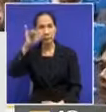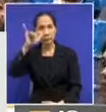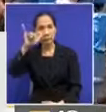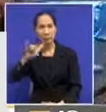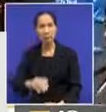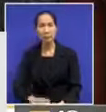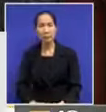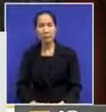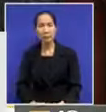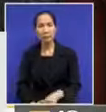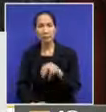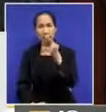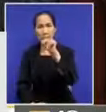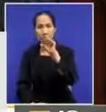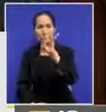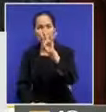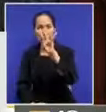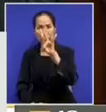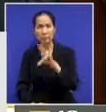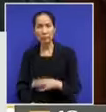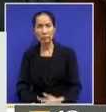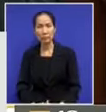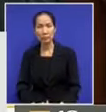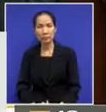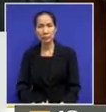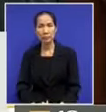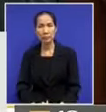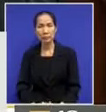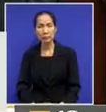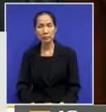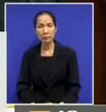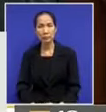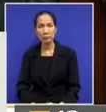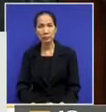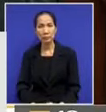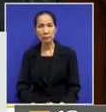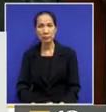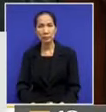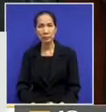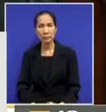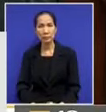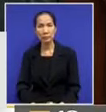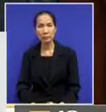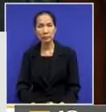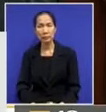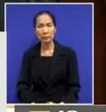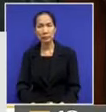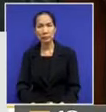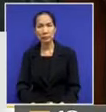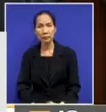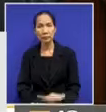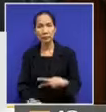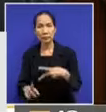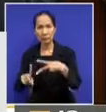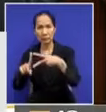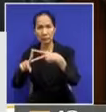ครับ 37นายกูเฮงยาวหะสัน นายธนาธ